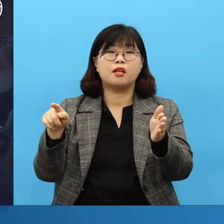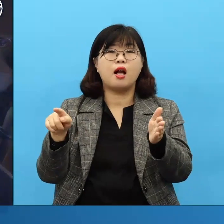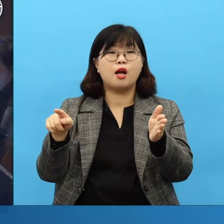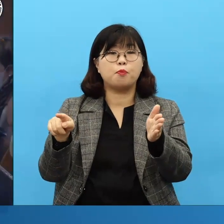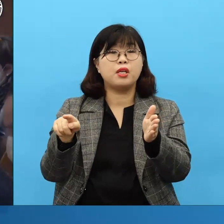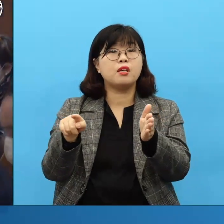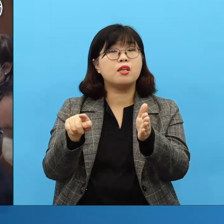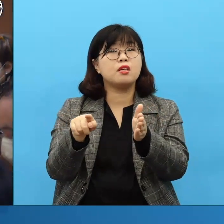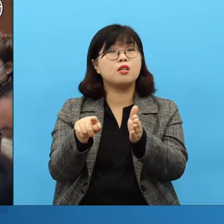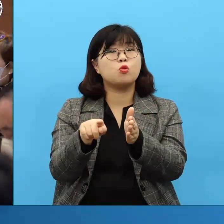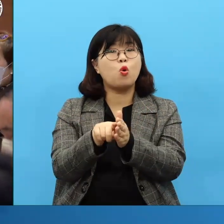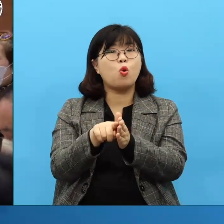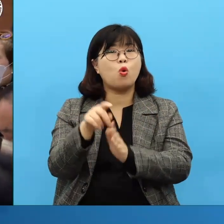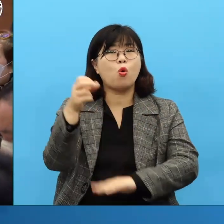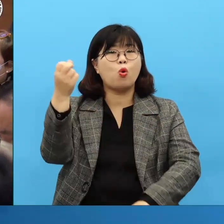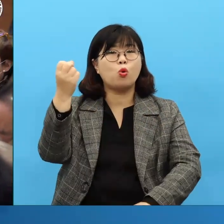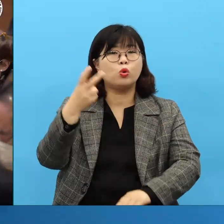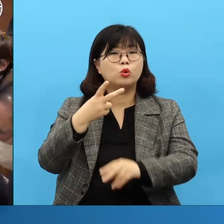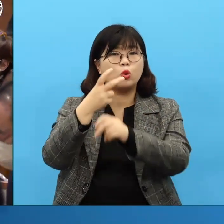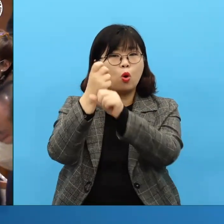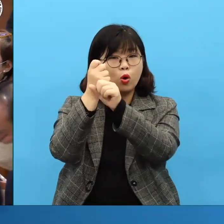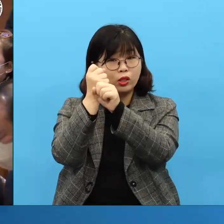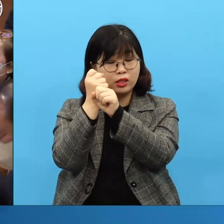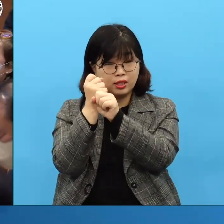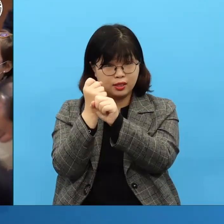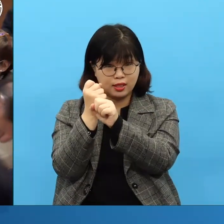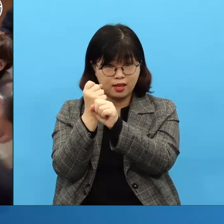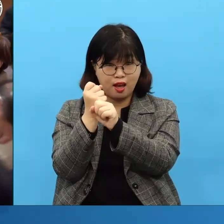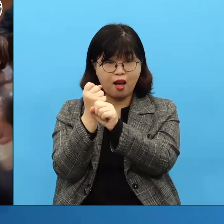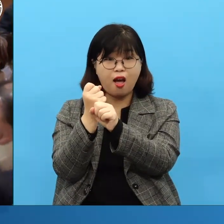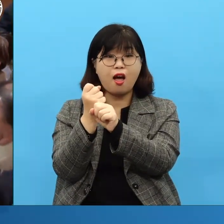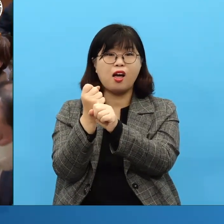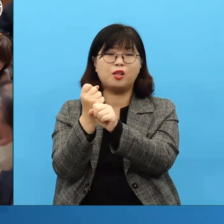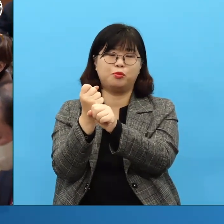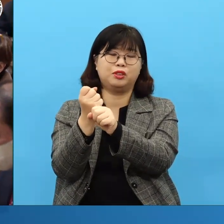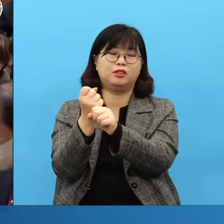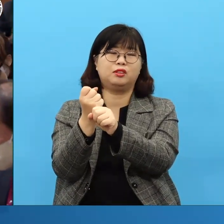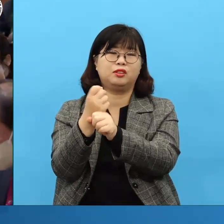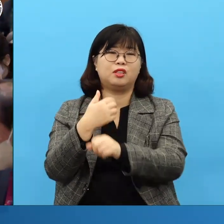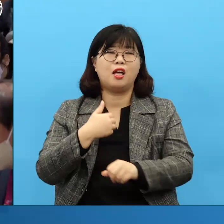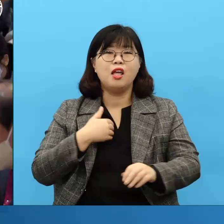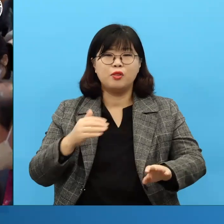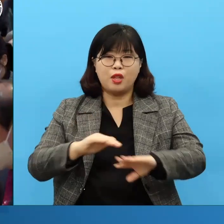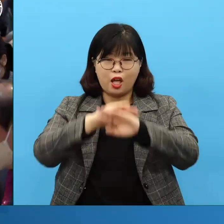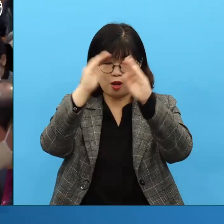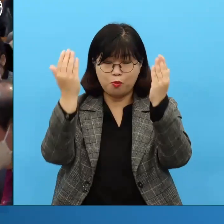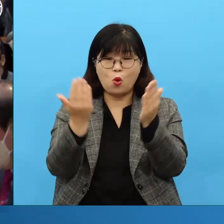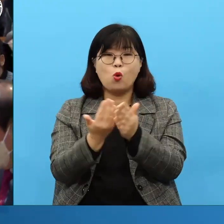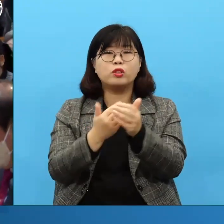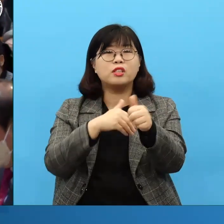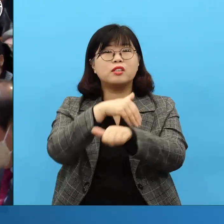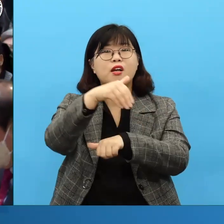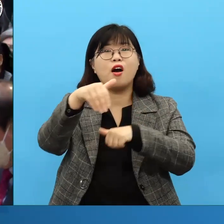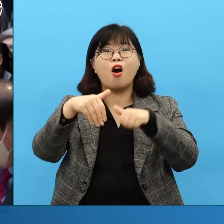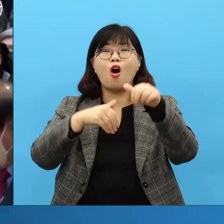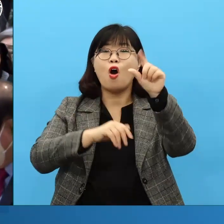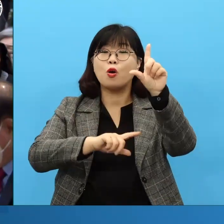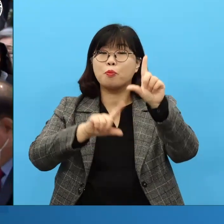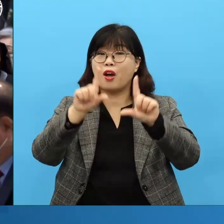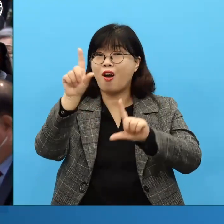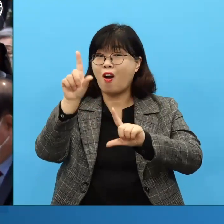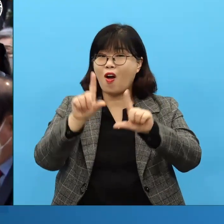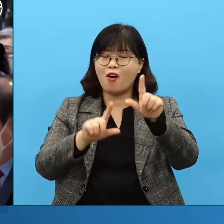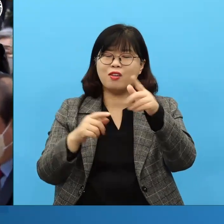내가 믿고 또 의지함은 내 모든